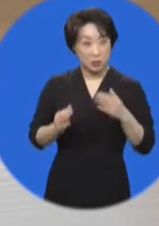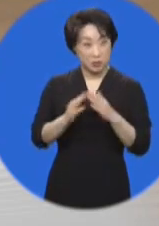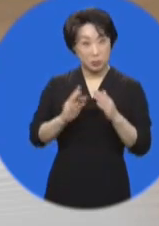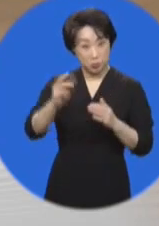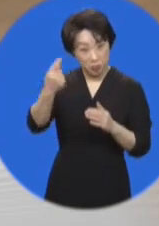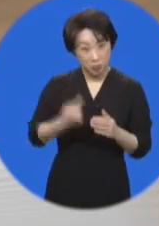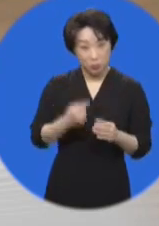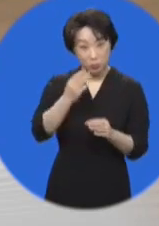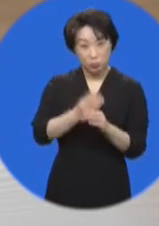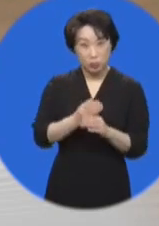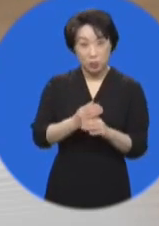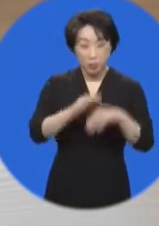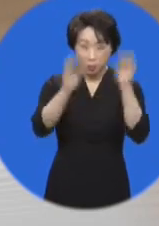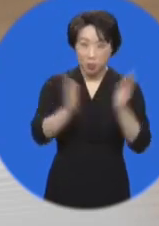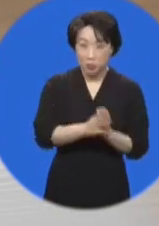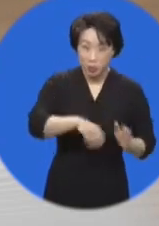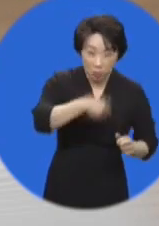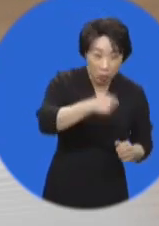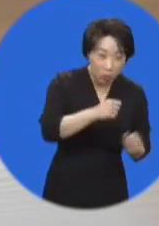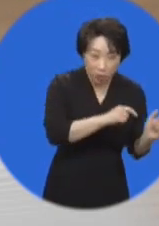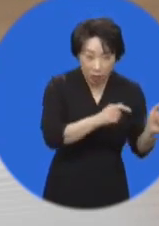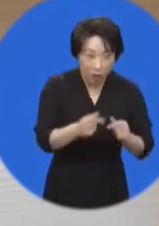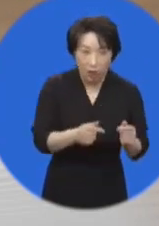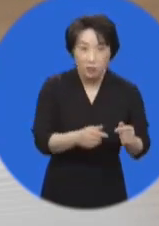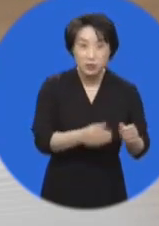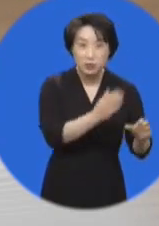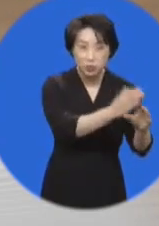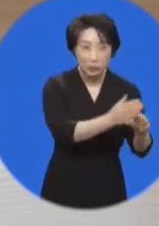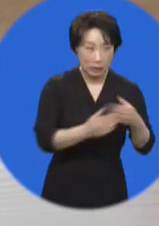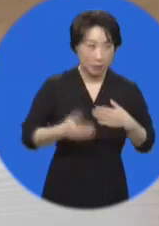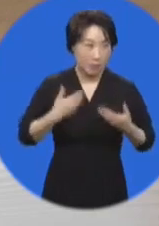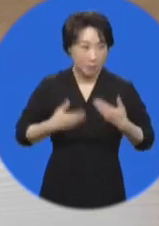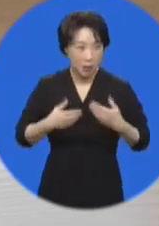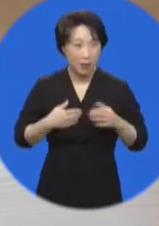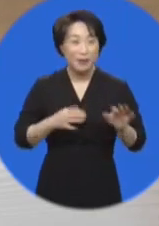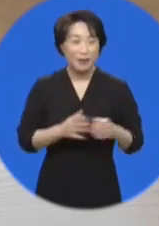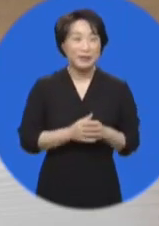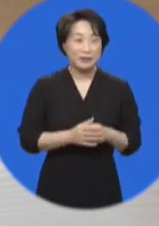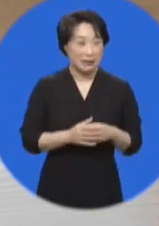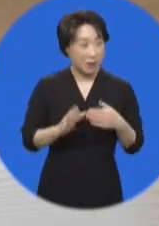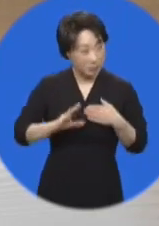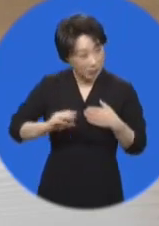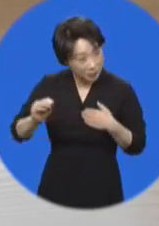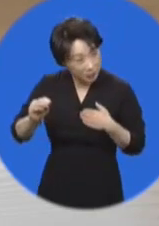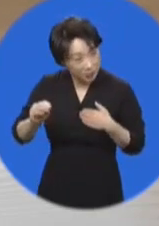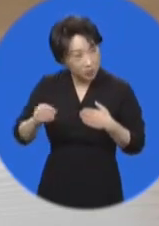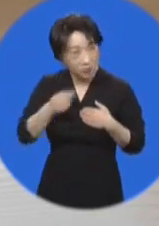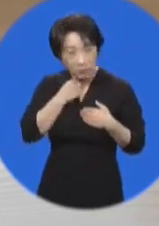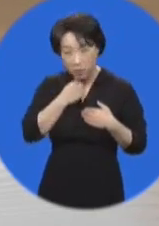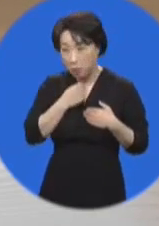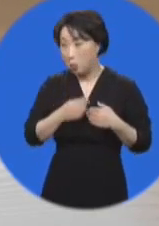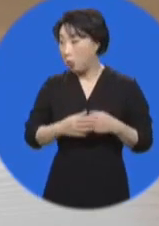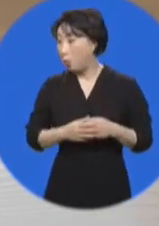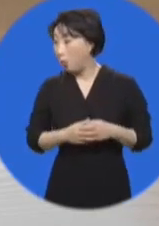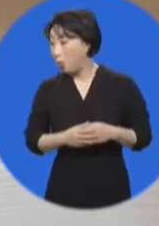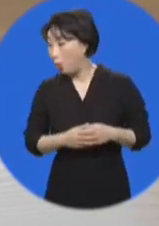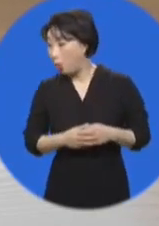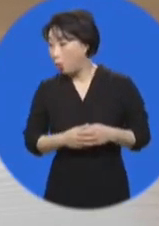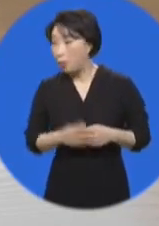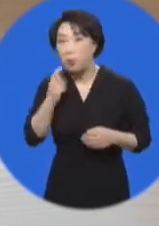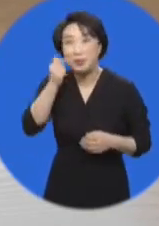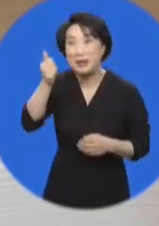그러는데 다들 식사하고 뭐 그런 거 하는 도중에 저는 바쁘니까 오려고 그러는데 저를 쳐다보더니 이번에